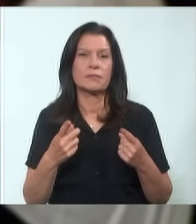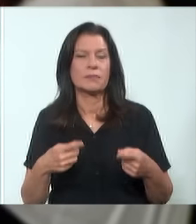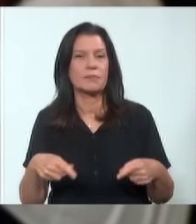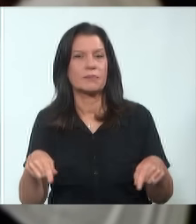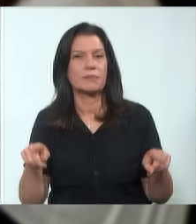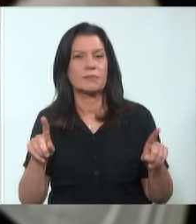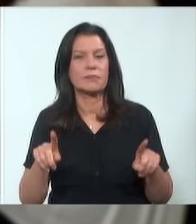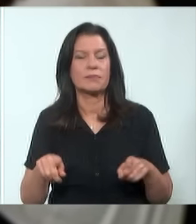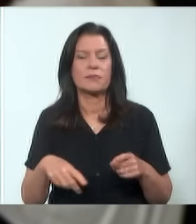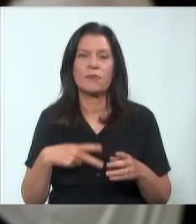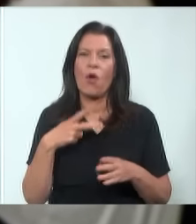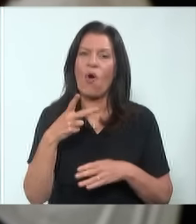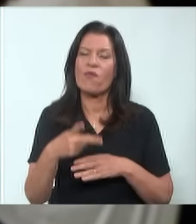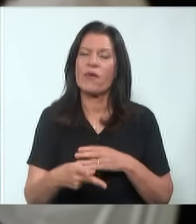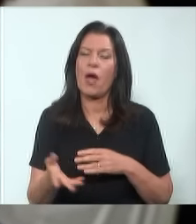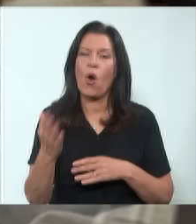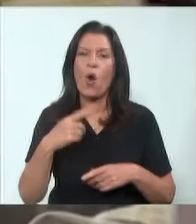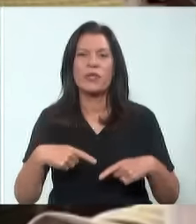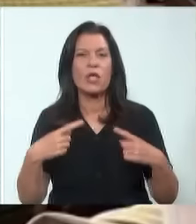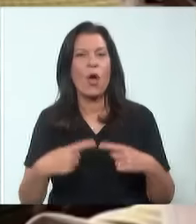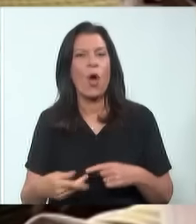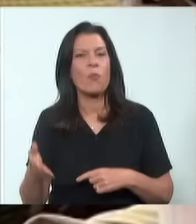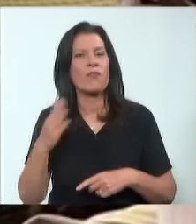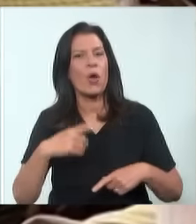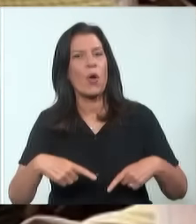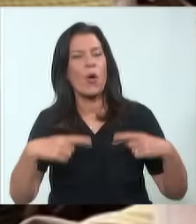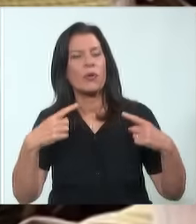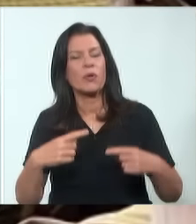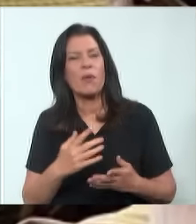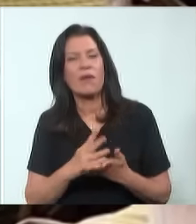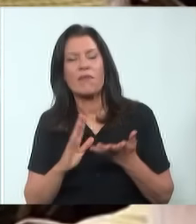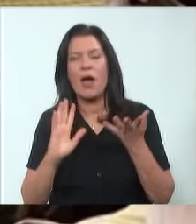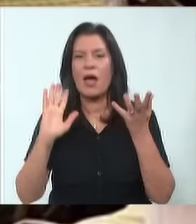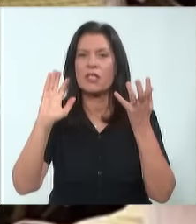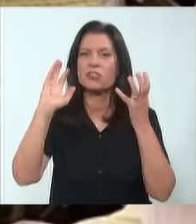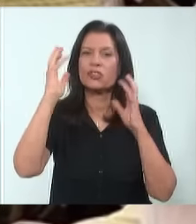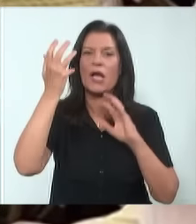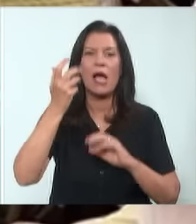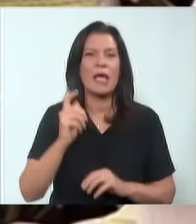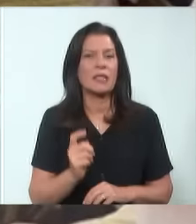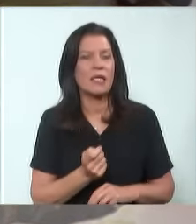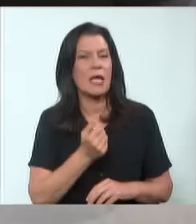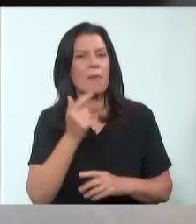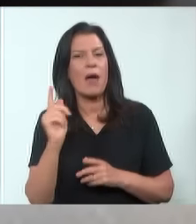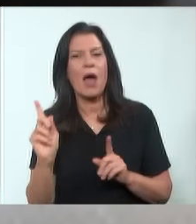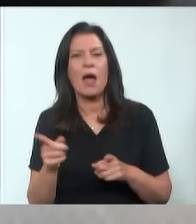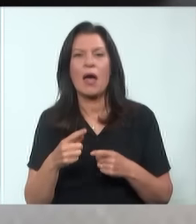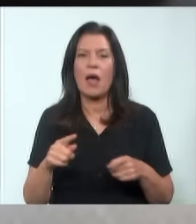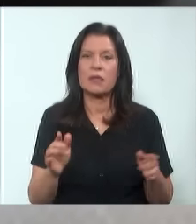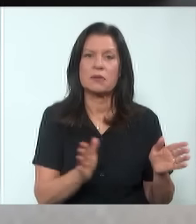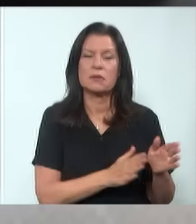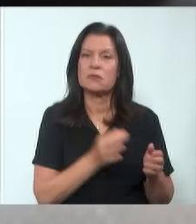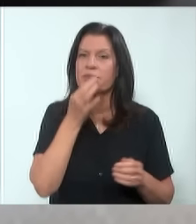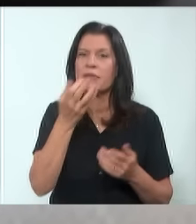יום ועוד יום ועוד יום, כבר השתגעתי כמעט. איך תראה הפגישה שלכם?